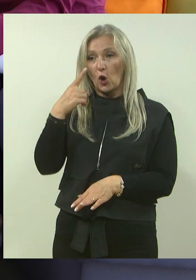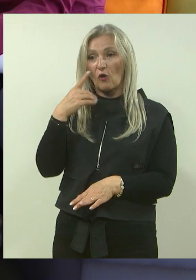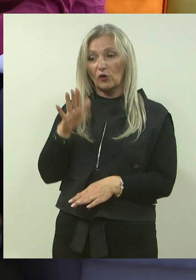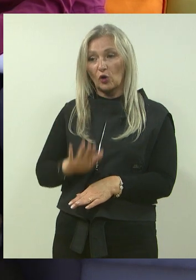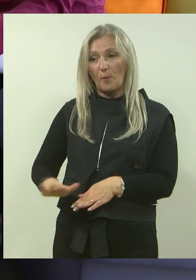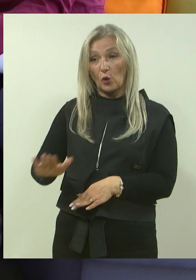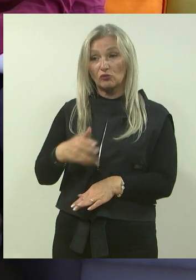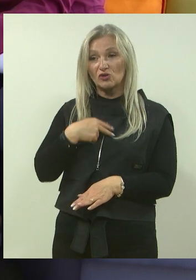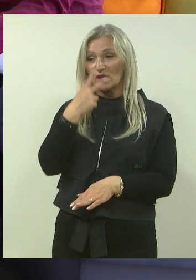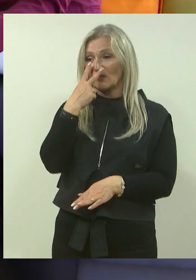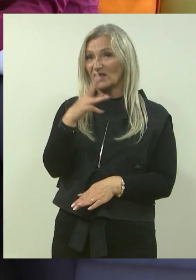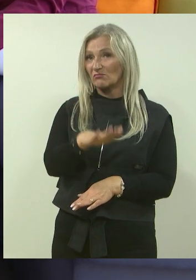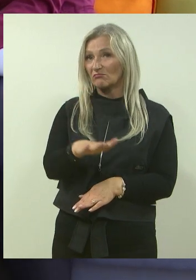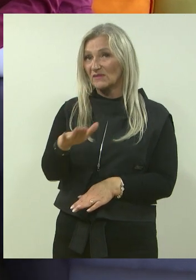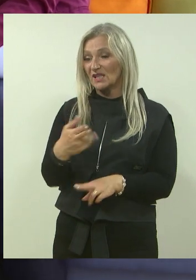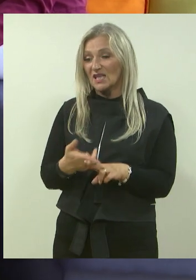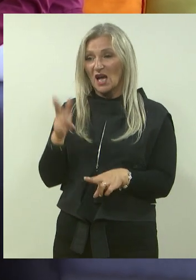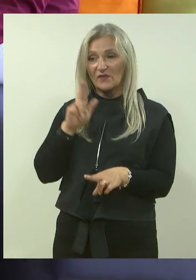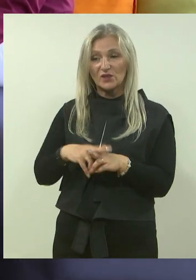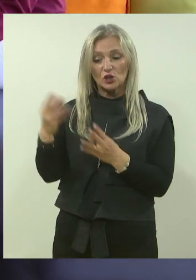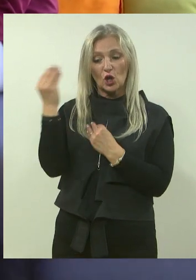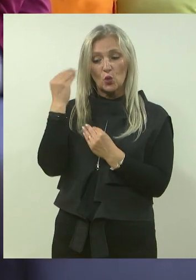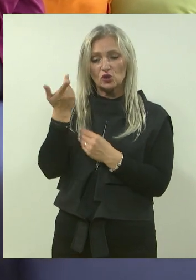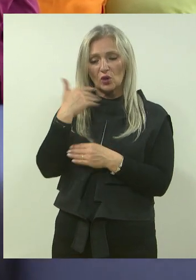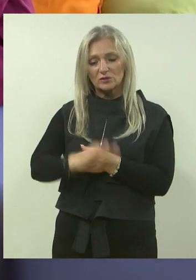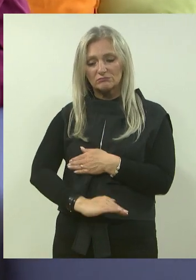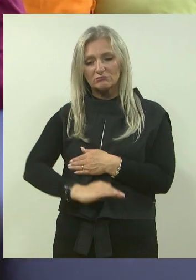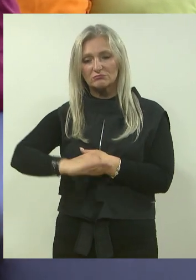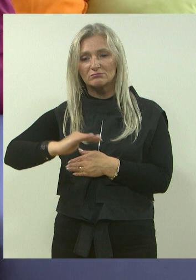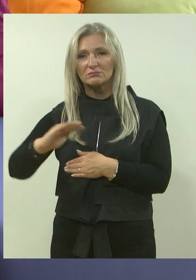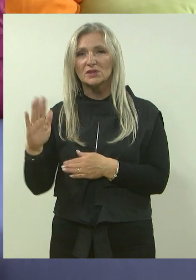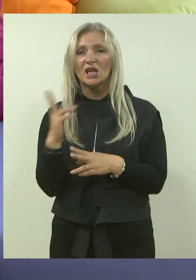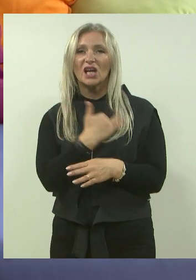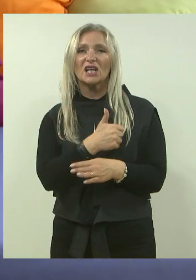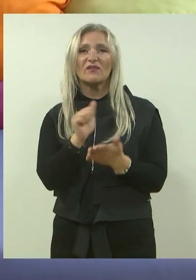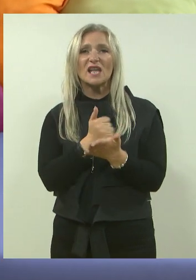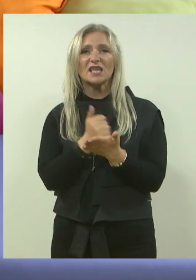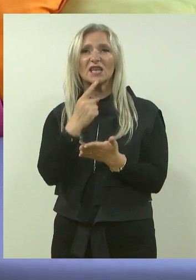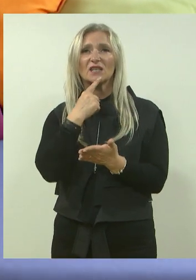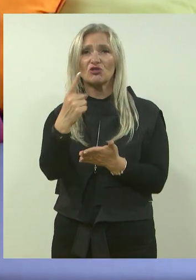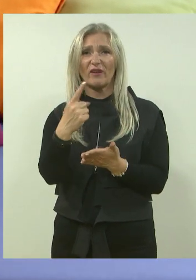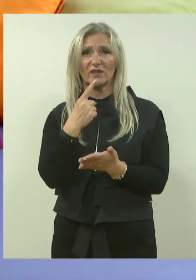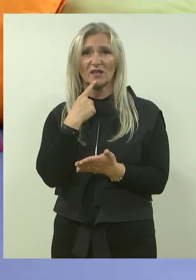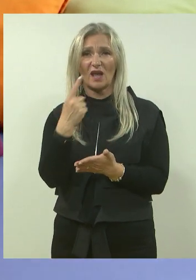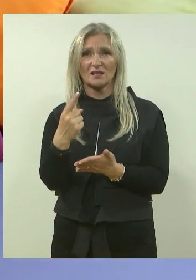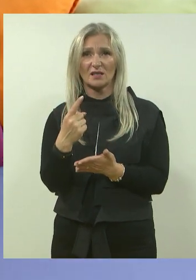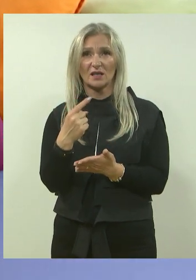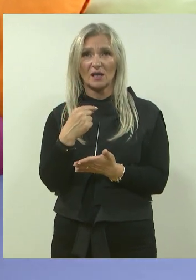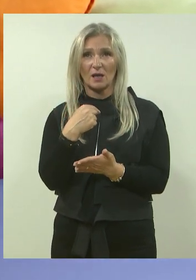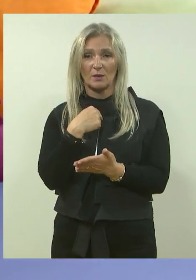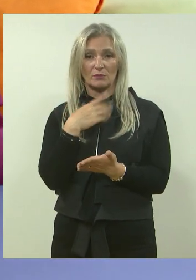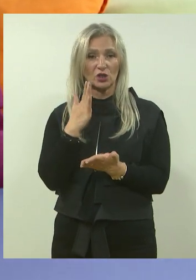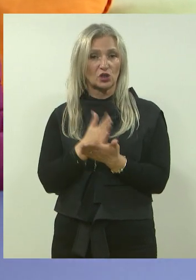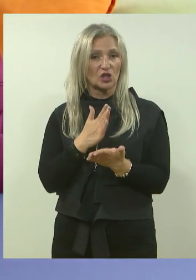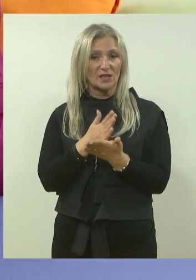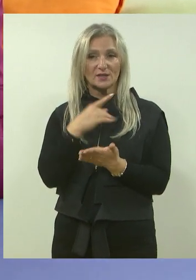da djeca više uče već od najranije dobi književni. Mi često kažemo da to nije potrebno